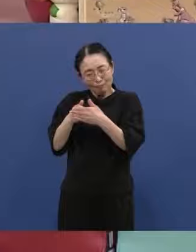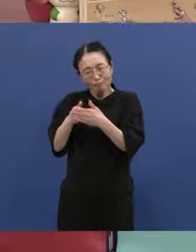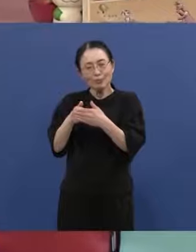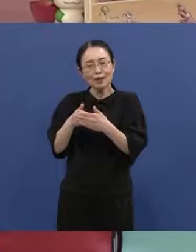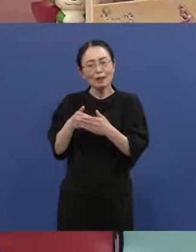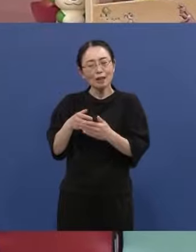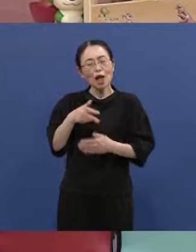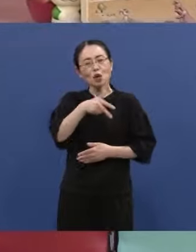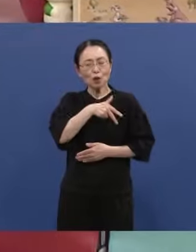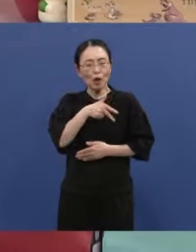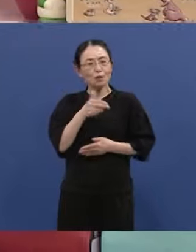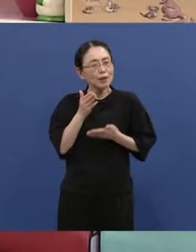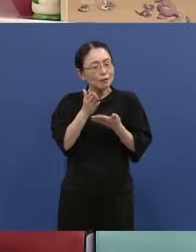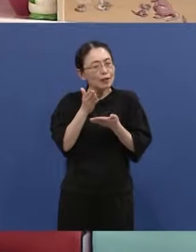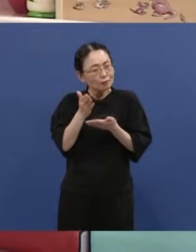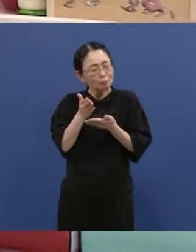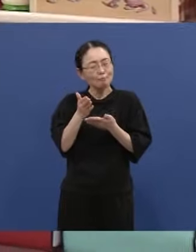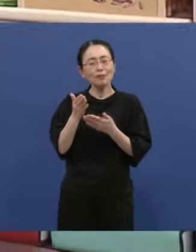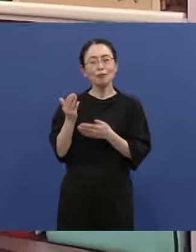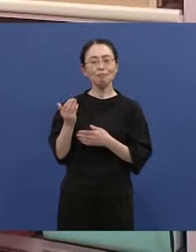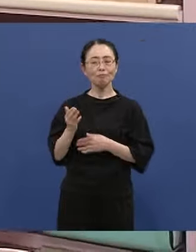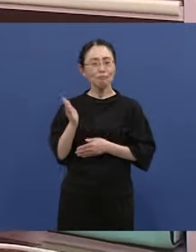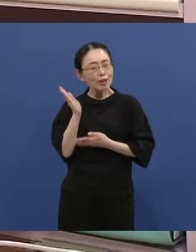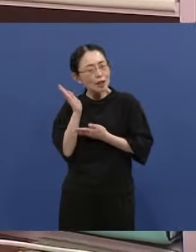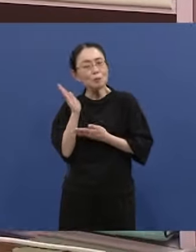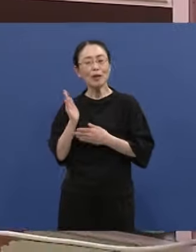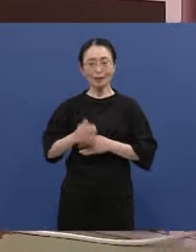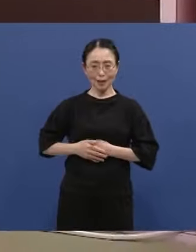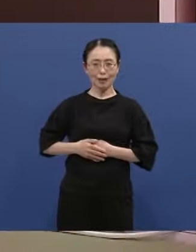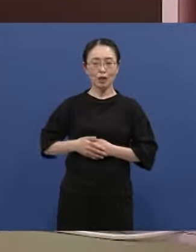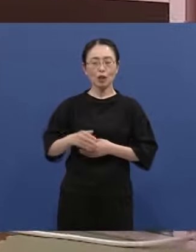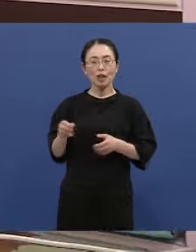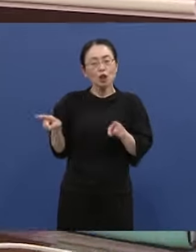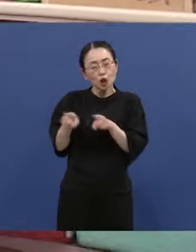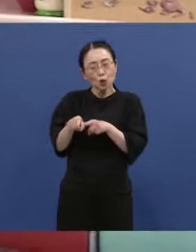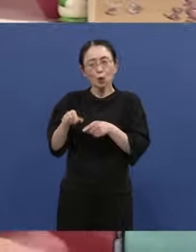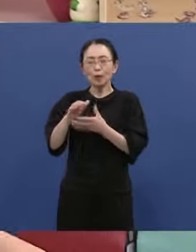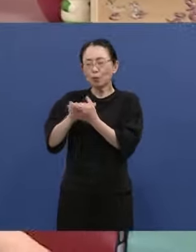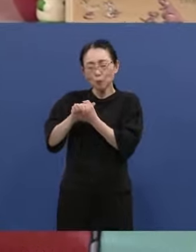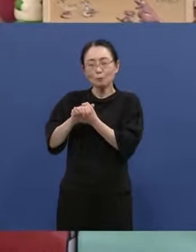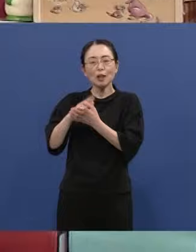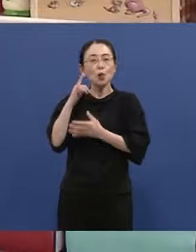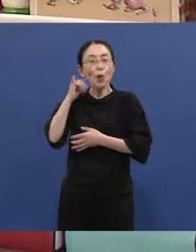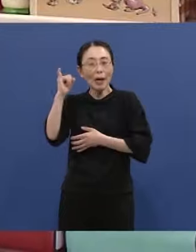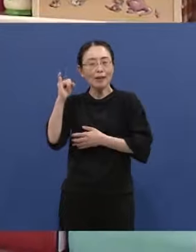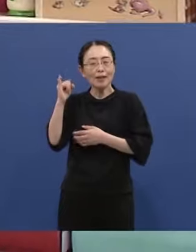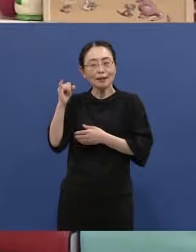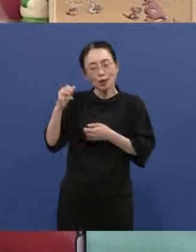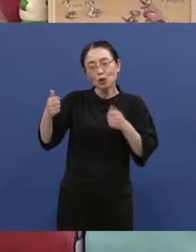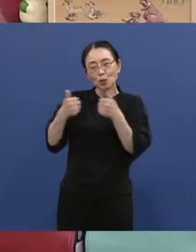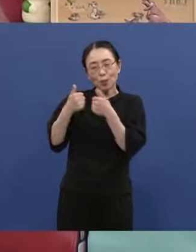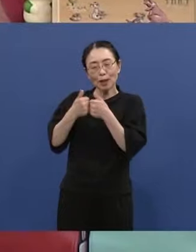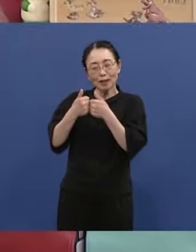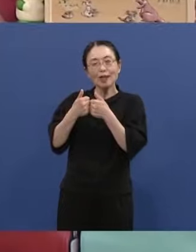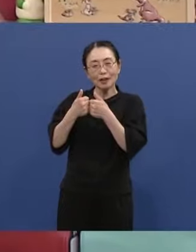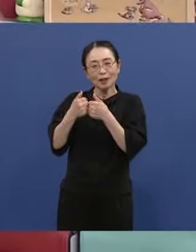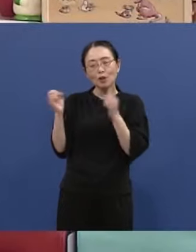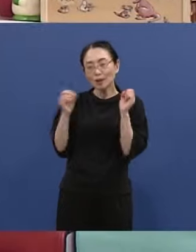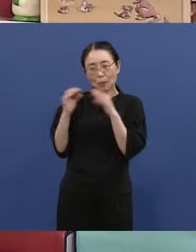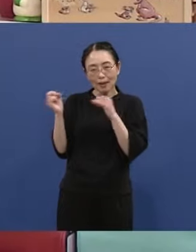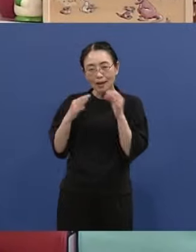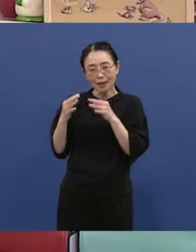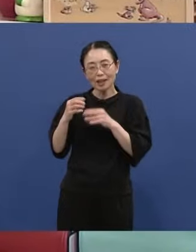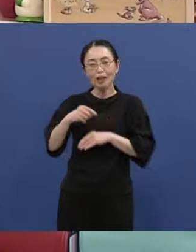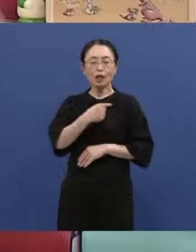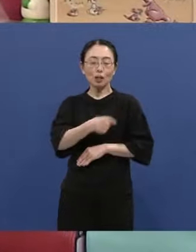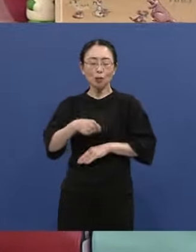に聞いてもらったり、一緒に来てるお母さんたちとこう話し合えて、こう気持ちが楽になれて、